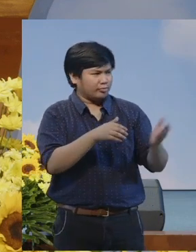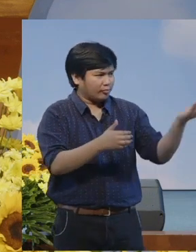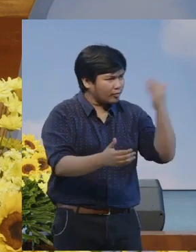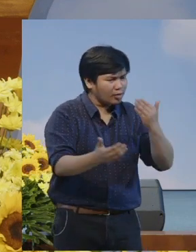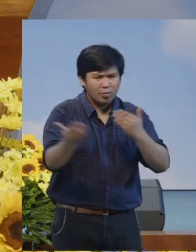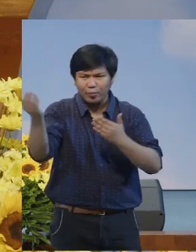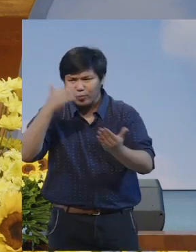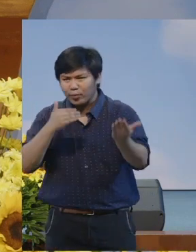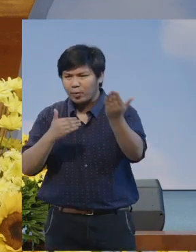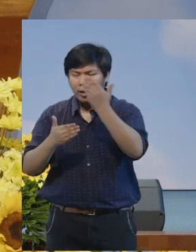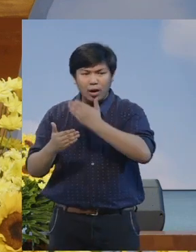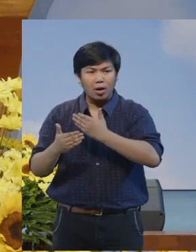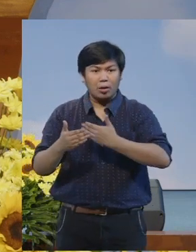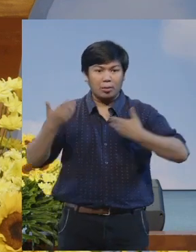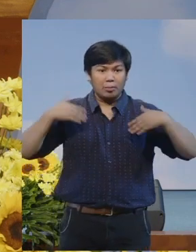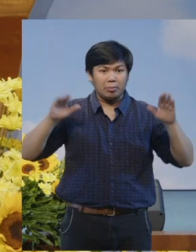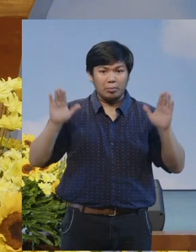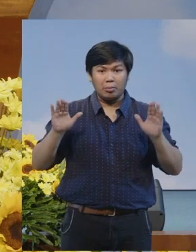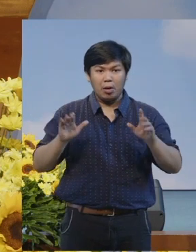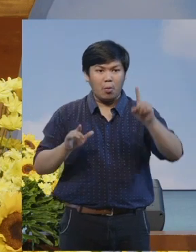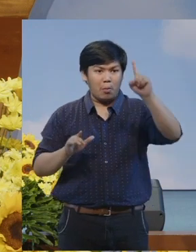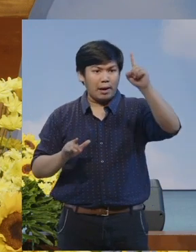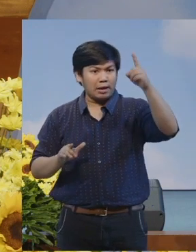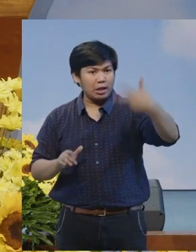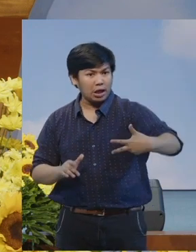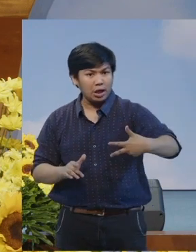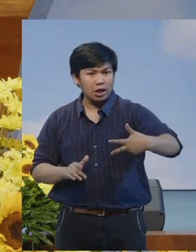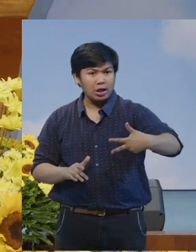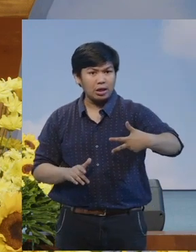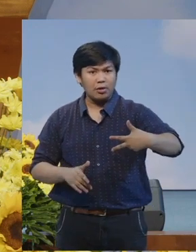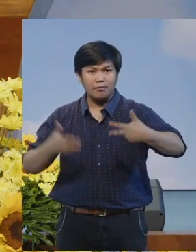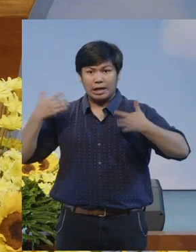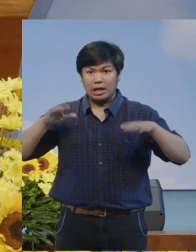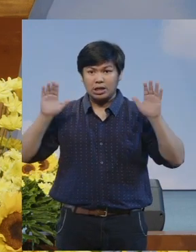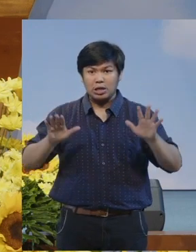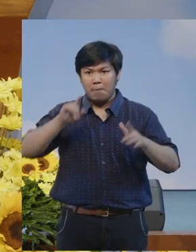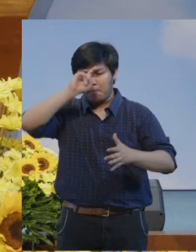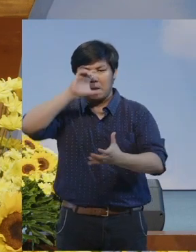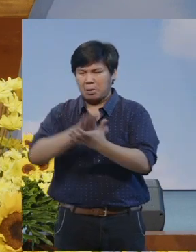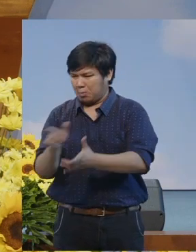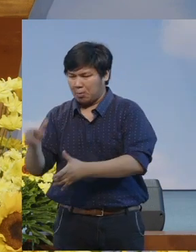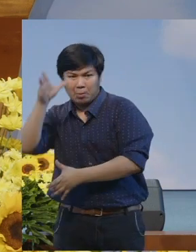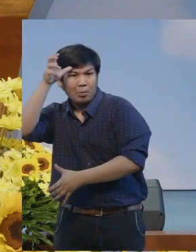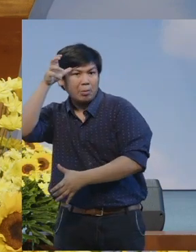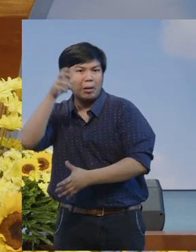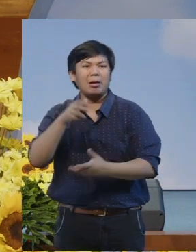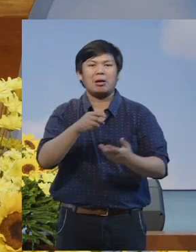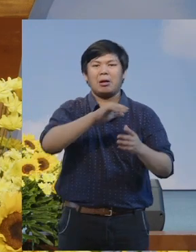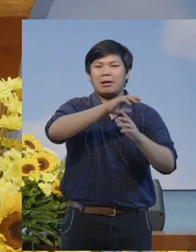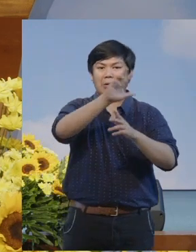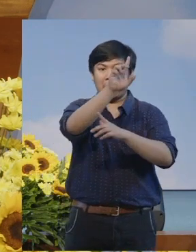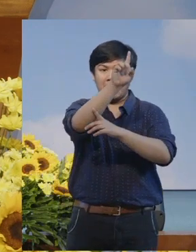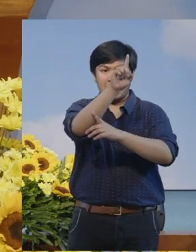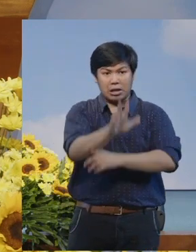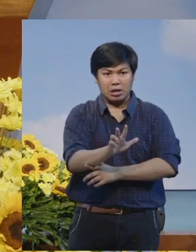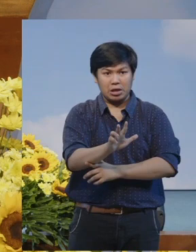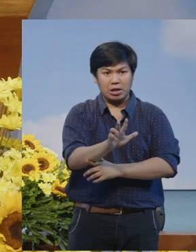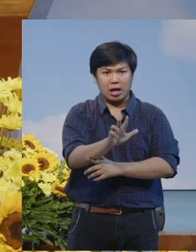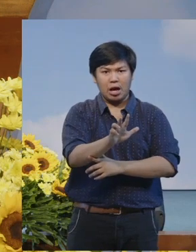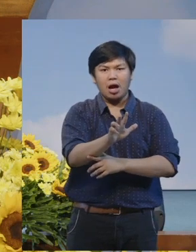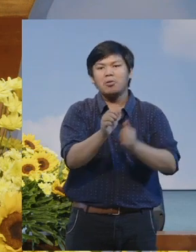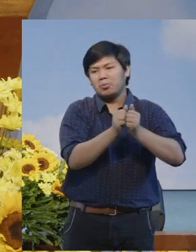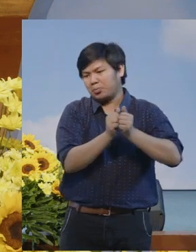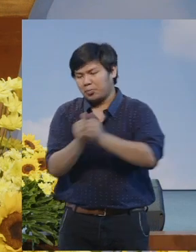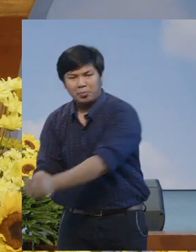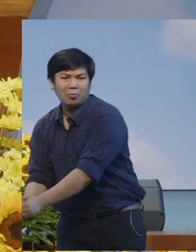heaven and cast them to the earth. So nangangaluhugan na one-third ng lahat ng anghel na nilikha ng